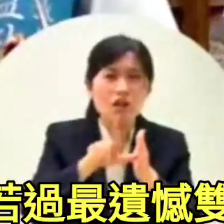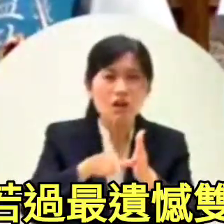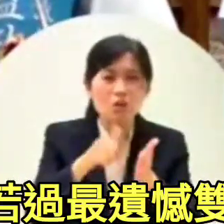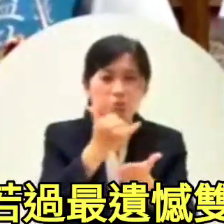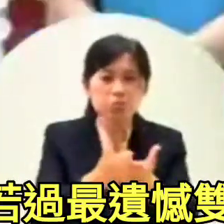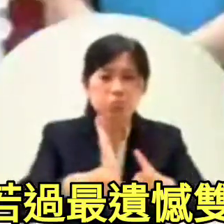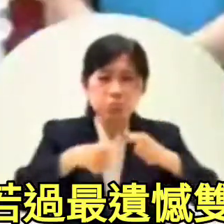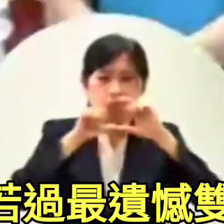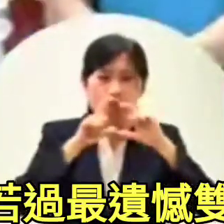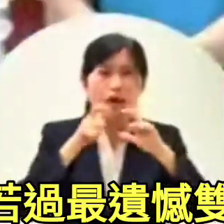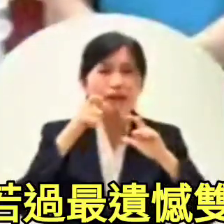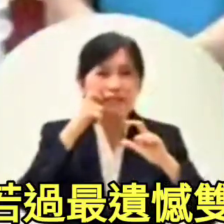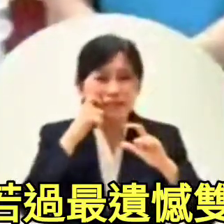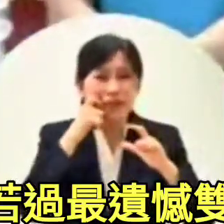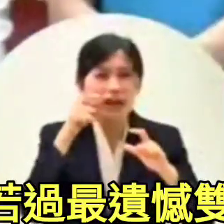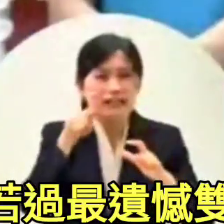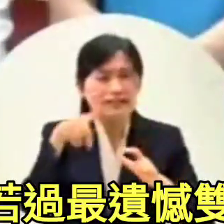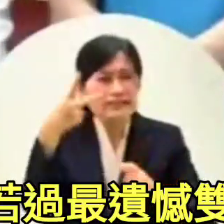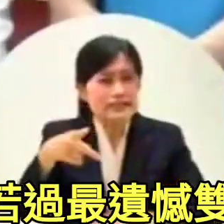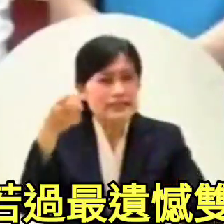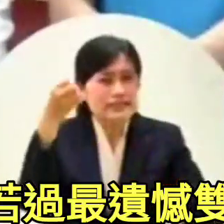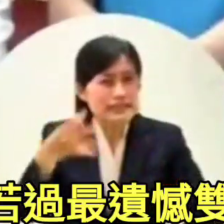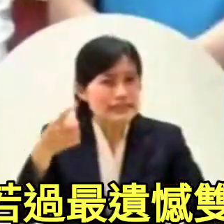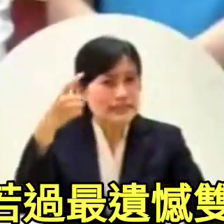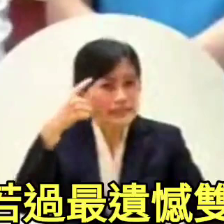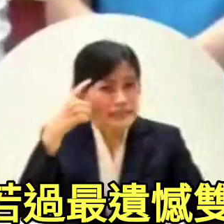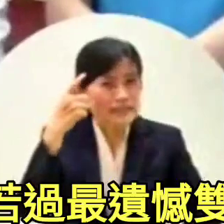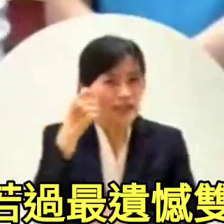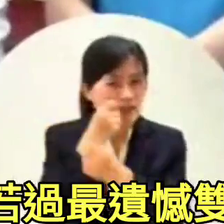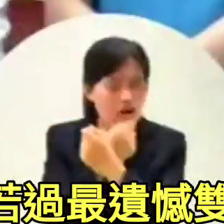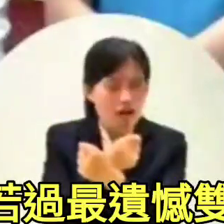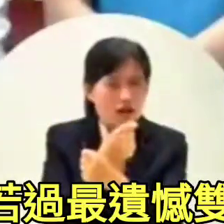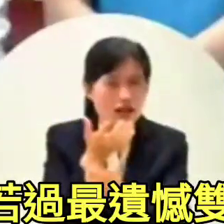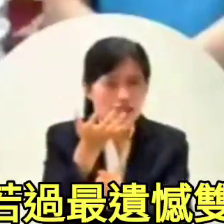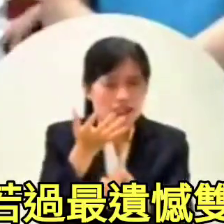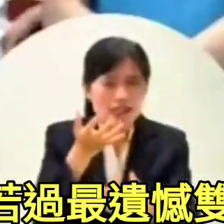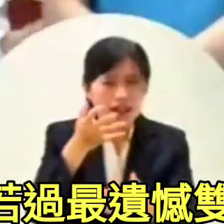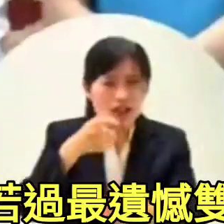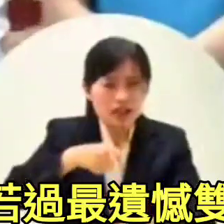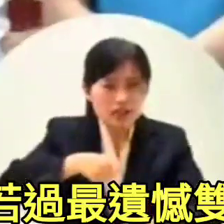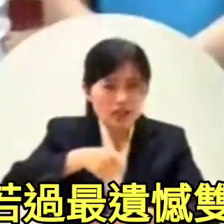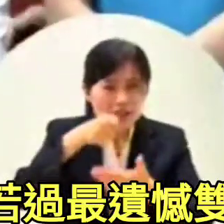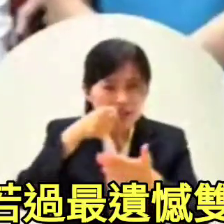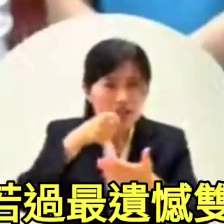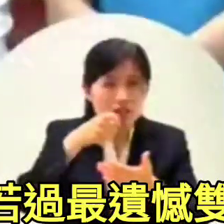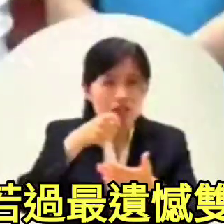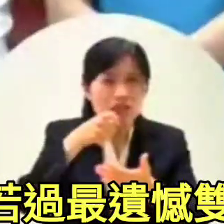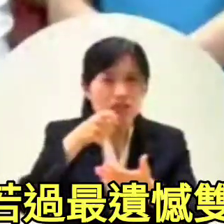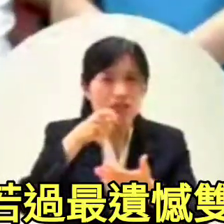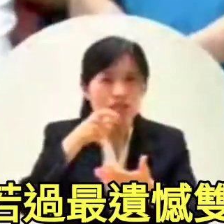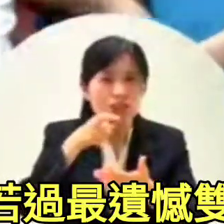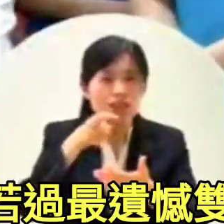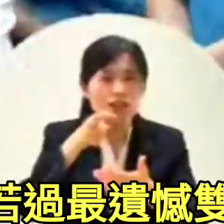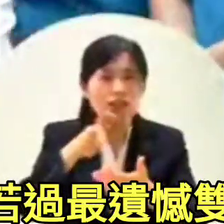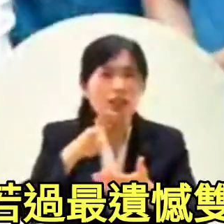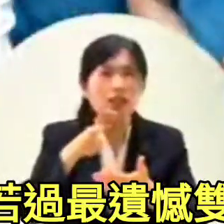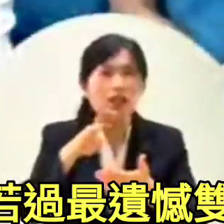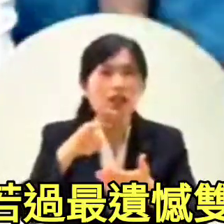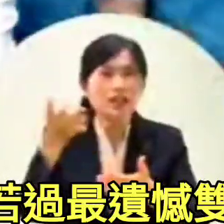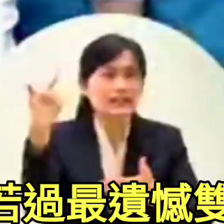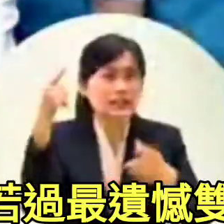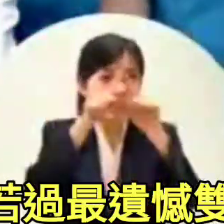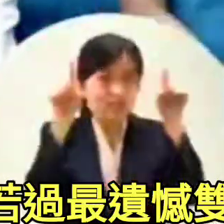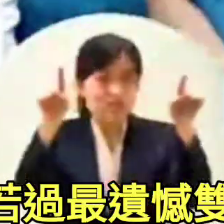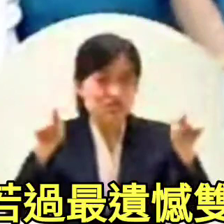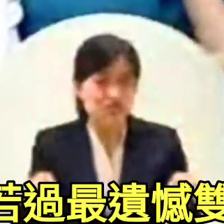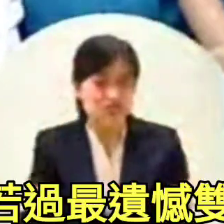那重新思考的就是其中你提到的，就是所谓的跟张善政那时候的有提